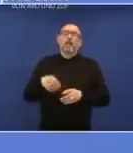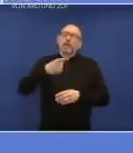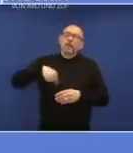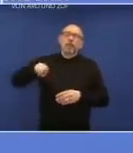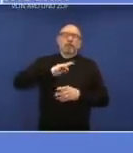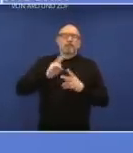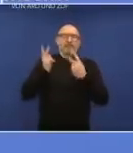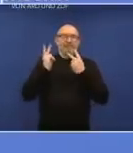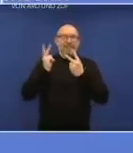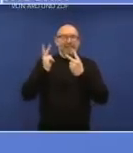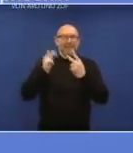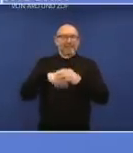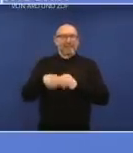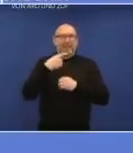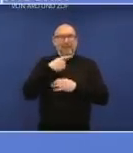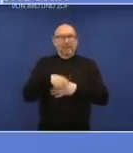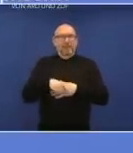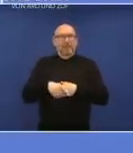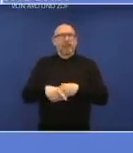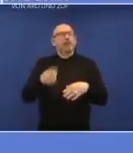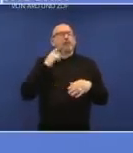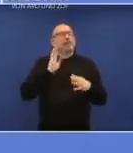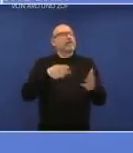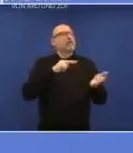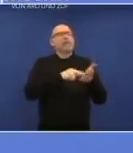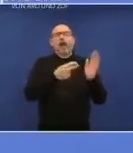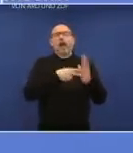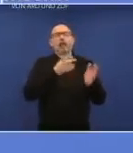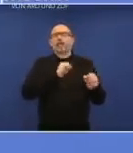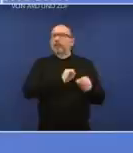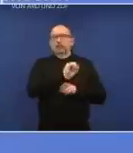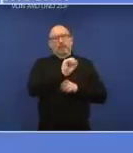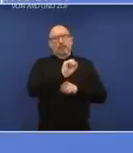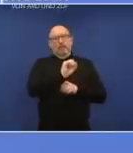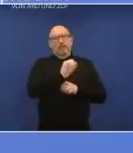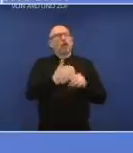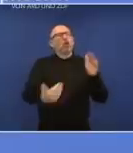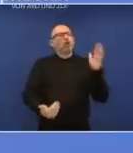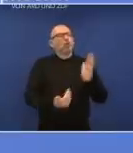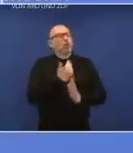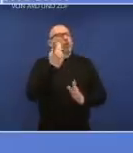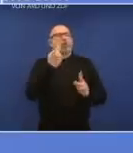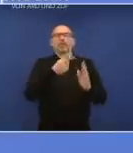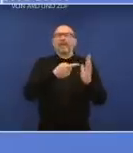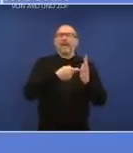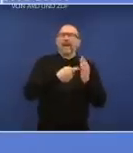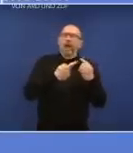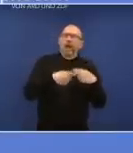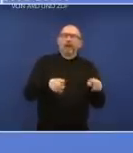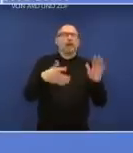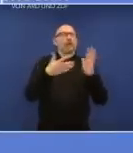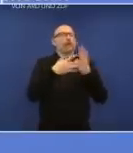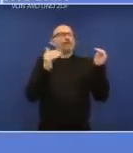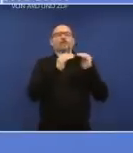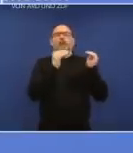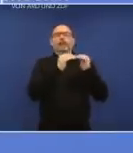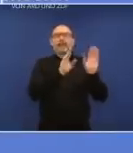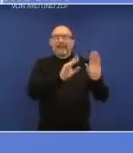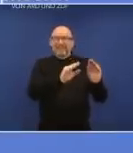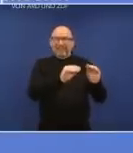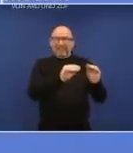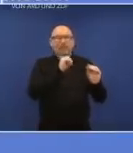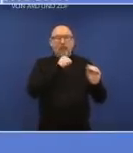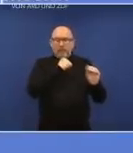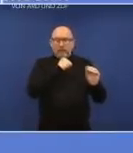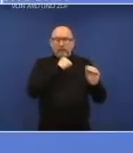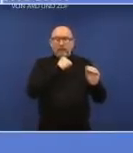an zu sagen, wir widersprechen eben diesem Vorhaben, neue oder andere Prüfstandards anzuwenden, sondern wir bleiben